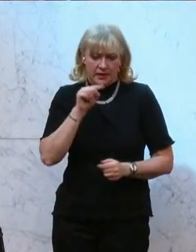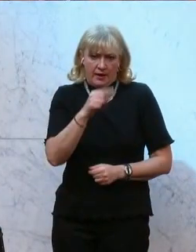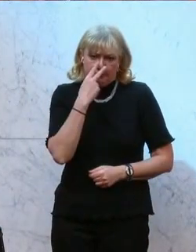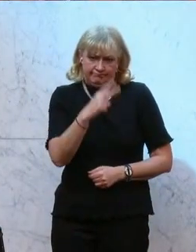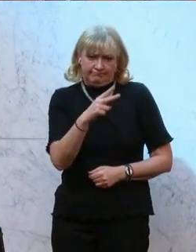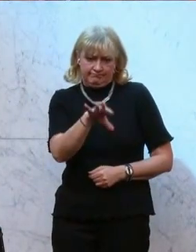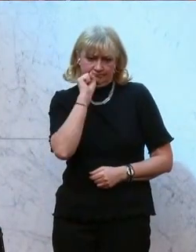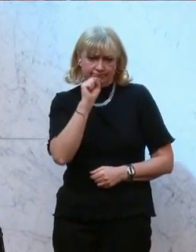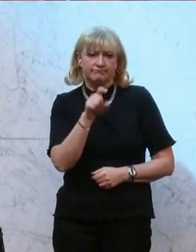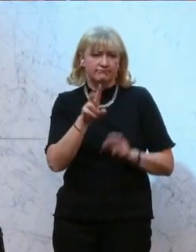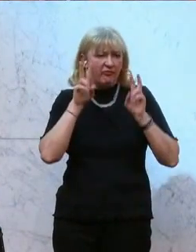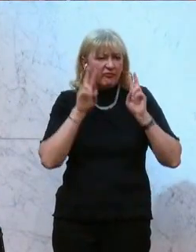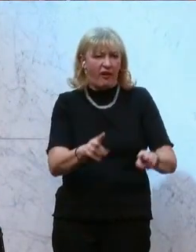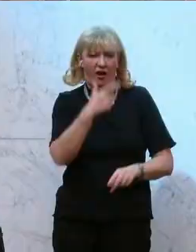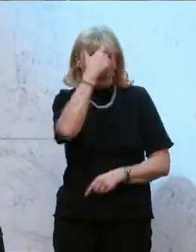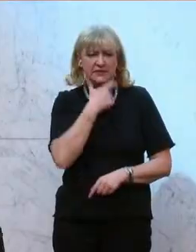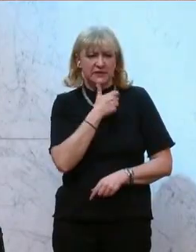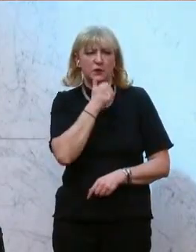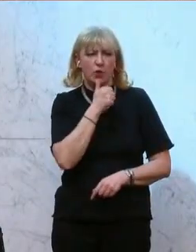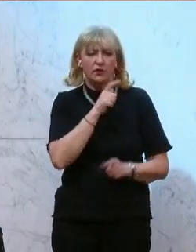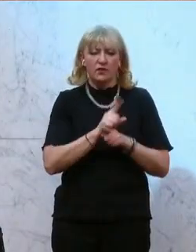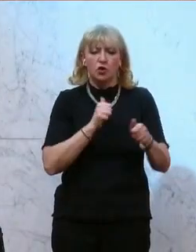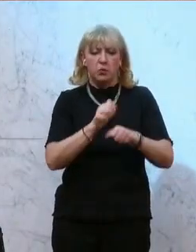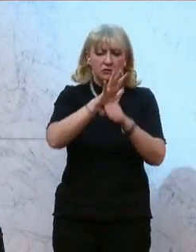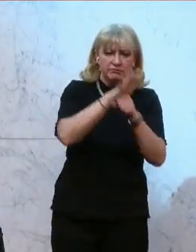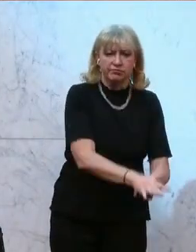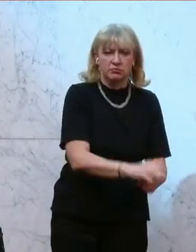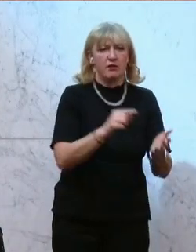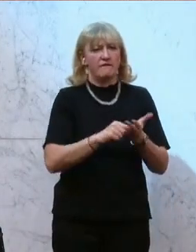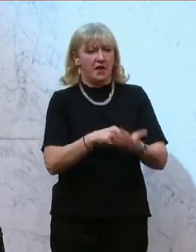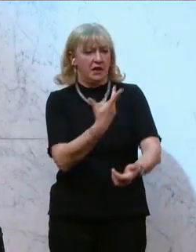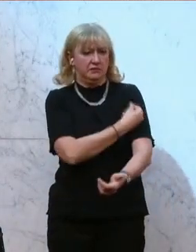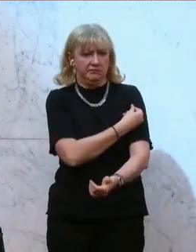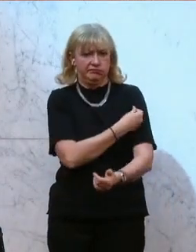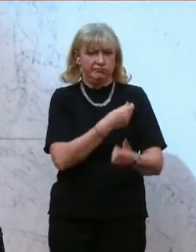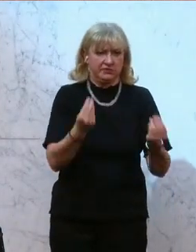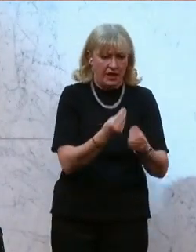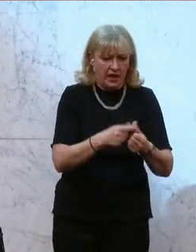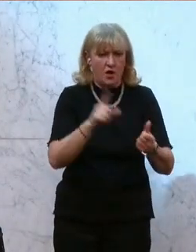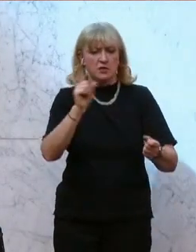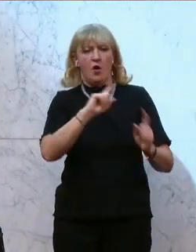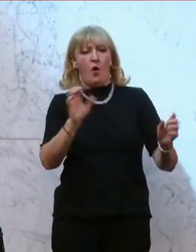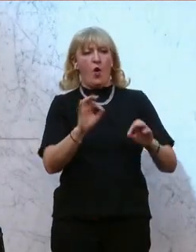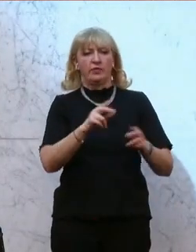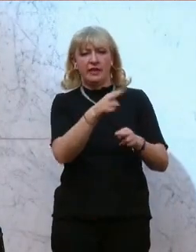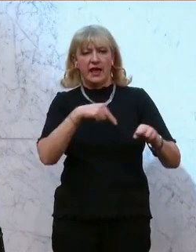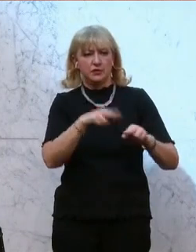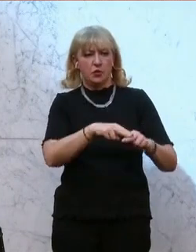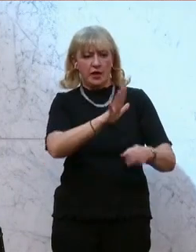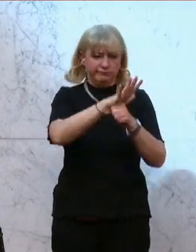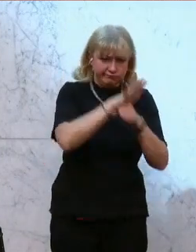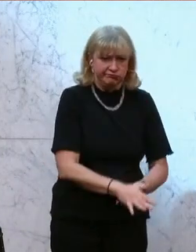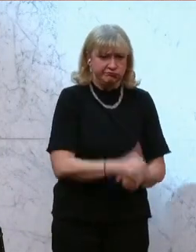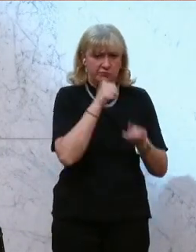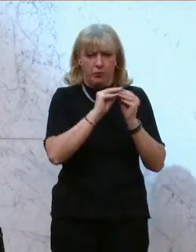das wahre Gesicht der Grünen. Diskriminierung von Athleten aufgrund des Impfstatus, kein Problem. Diskriminierung aufgrund ihrer Nationalität, kein Problem.